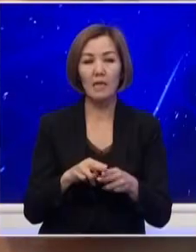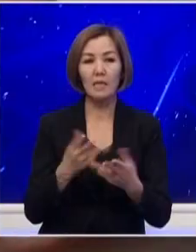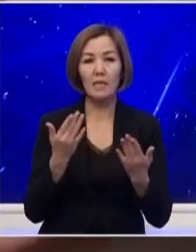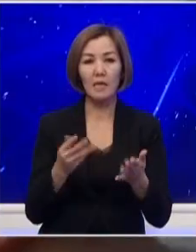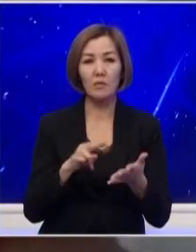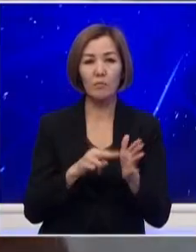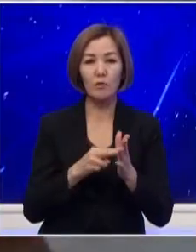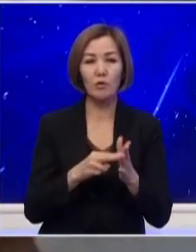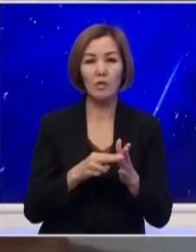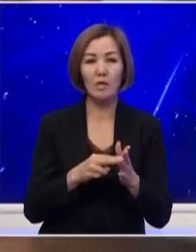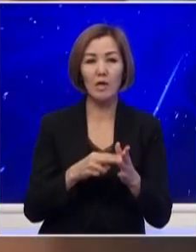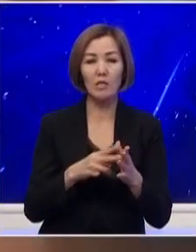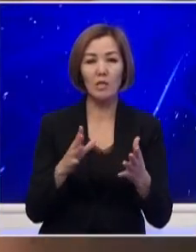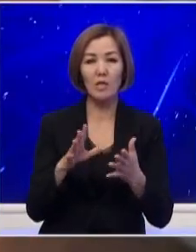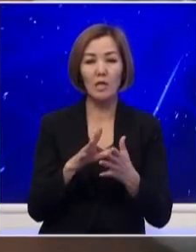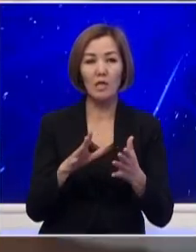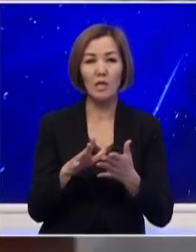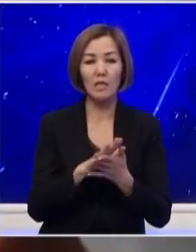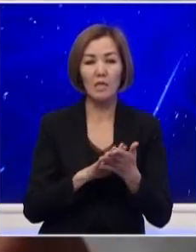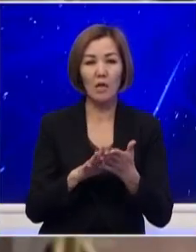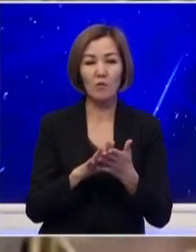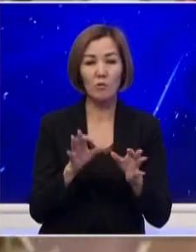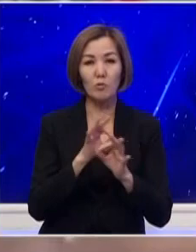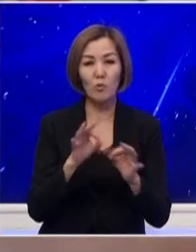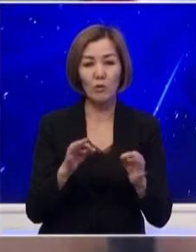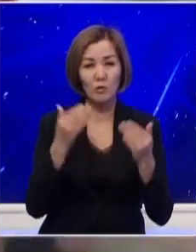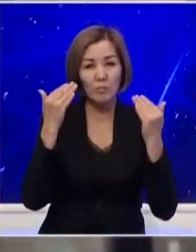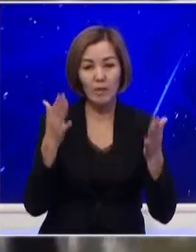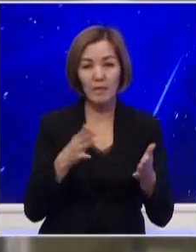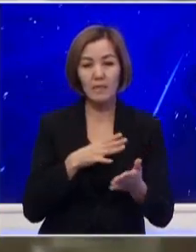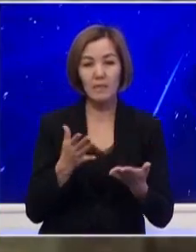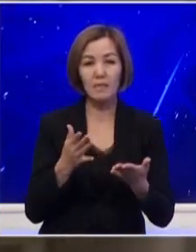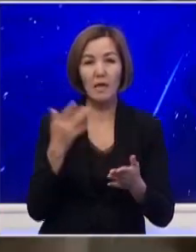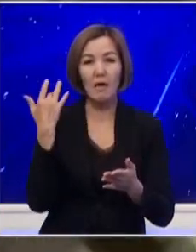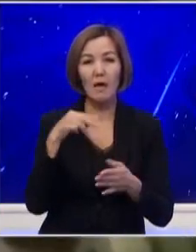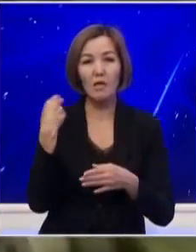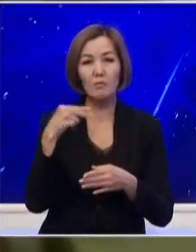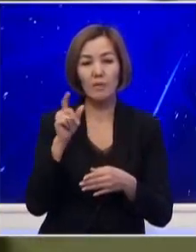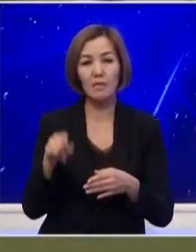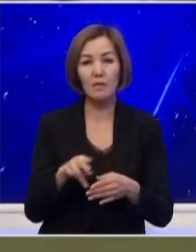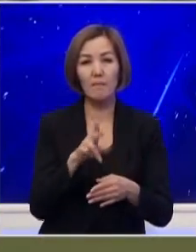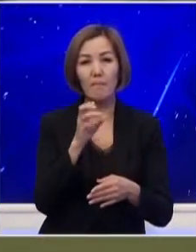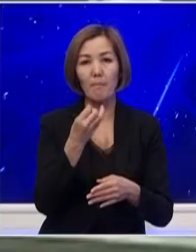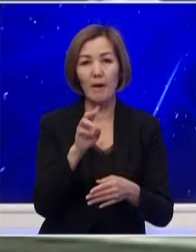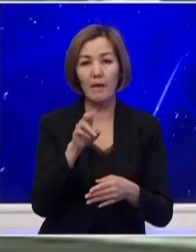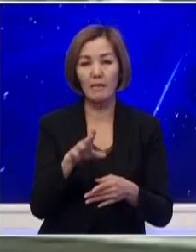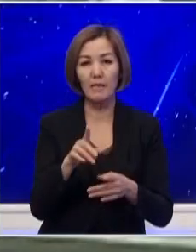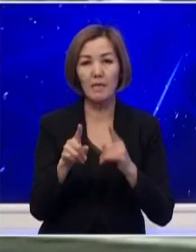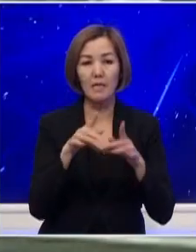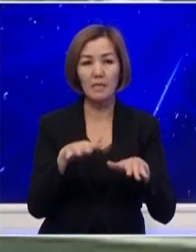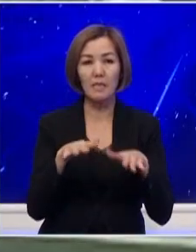қазынасының қашан таусылатынын дәл болжау мүмкін емес екенін айтты. Еллен мәлімдемесінен кейін АКШ президенті Джо Байден Сенат